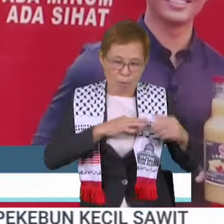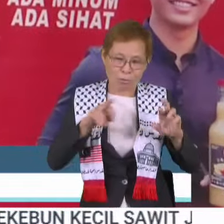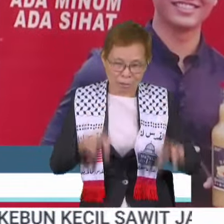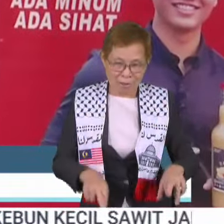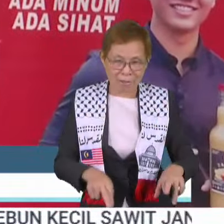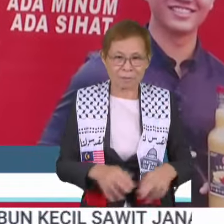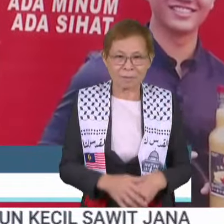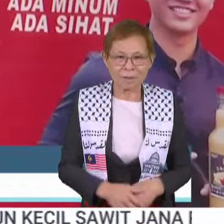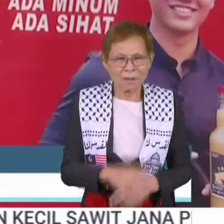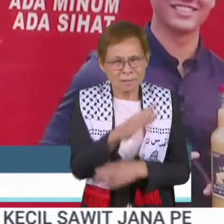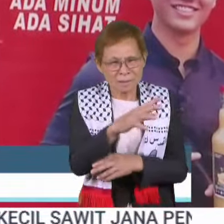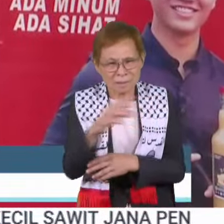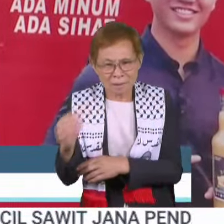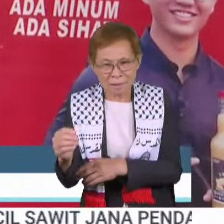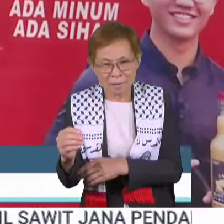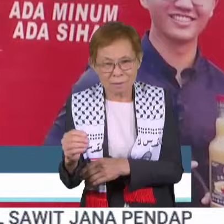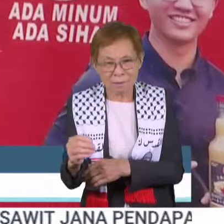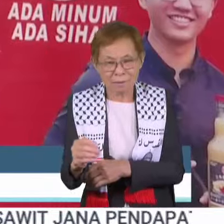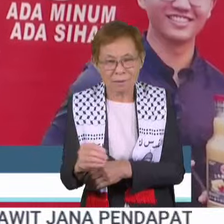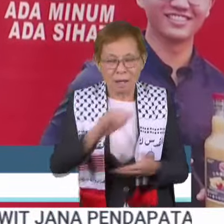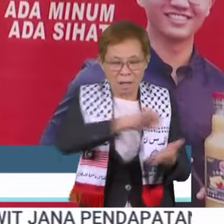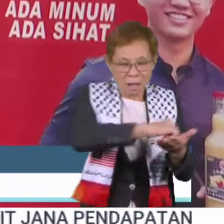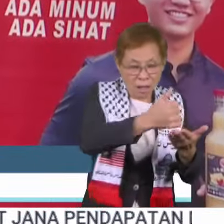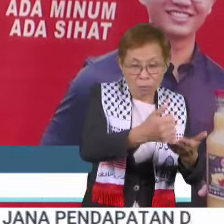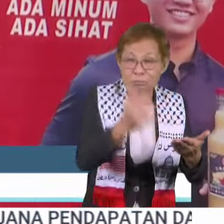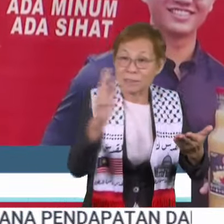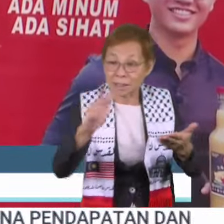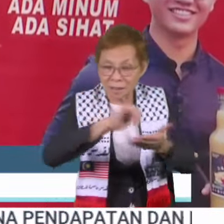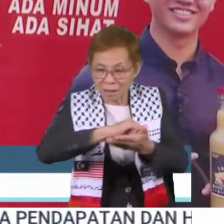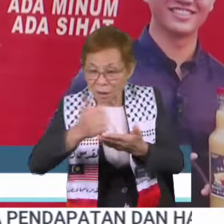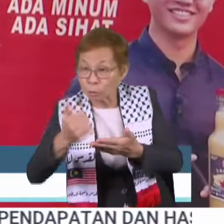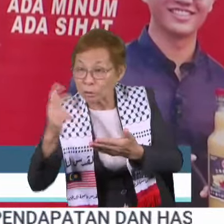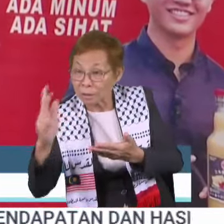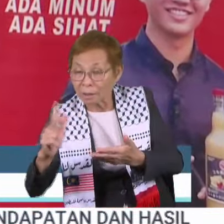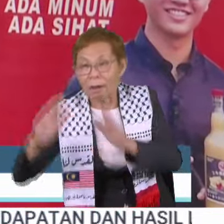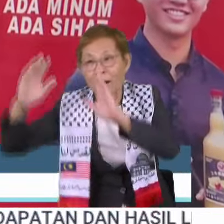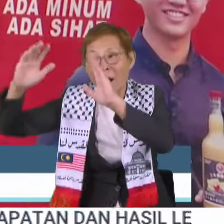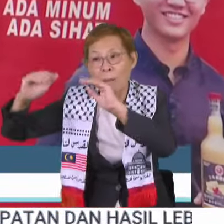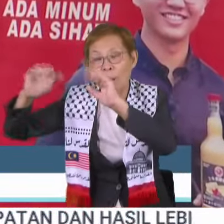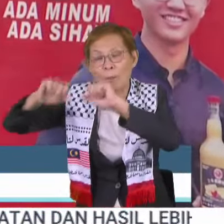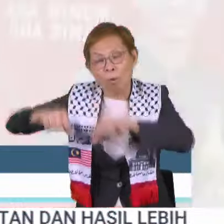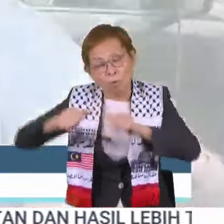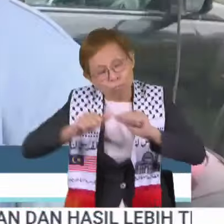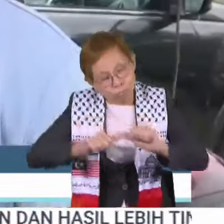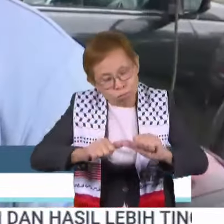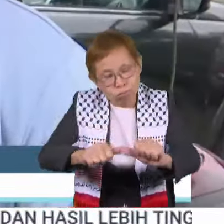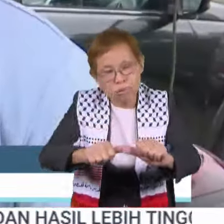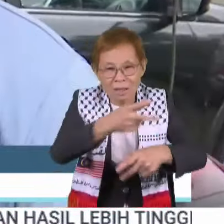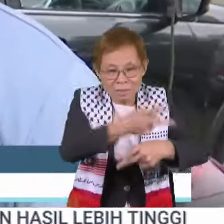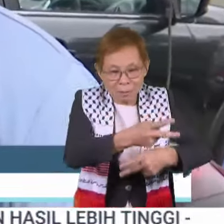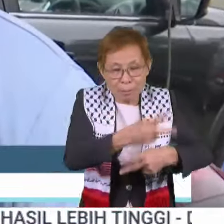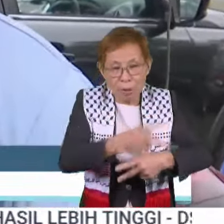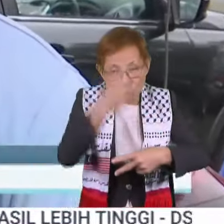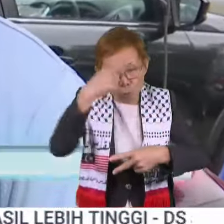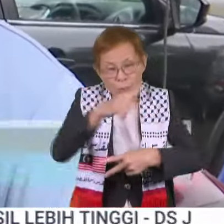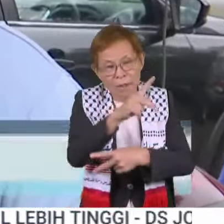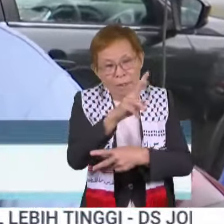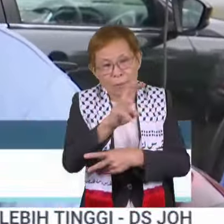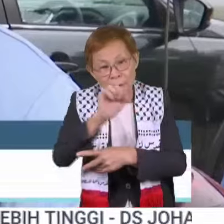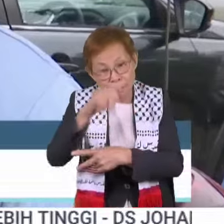rakyat dan Saya dengar untuk akaun yang ketiga harap boleh diteruskan menyimpan untuk